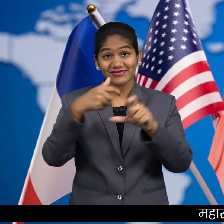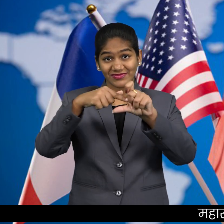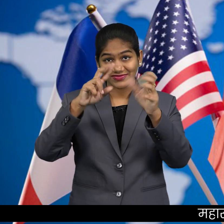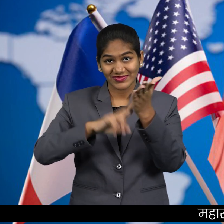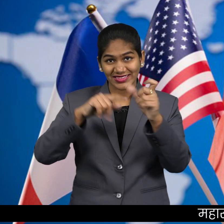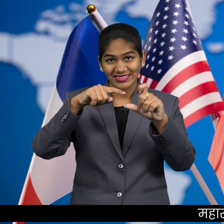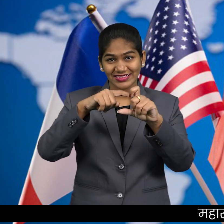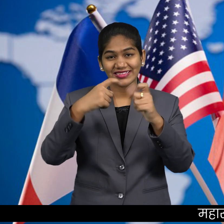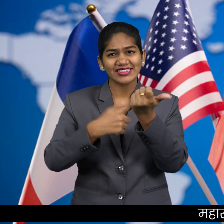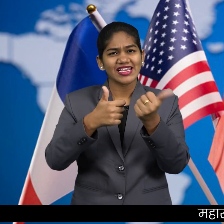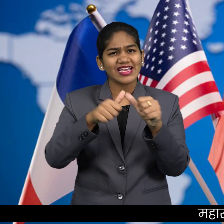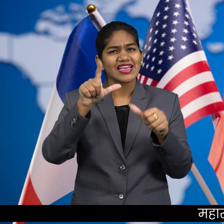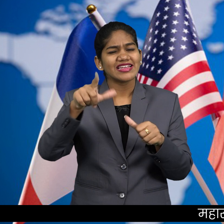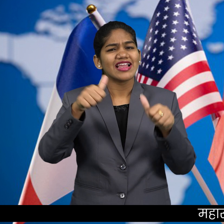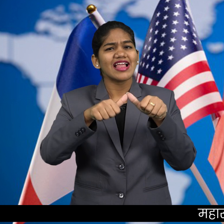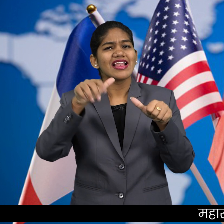महासभा चर्चा करते.